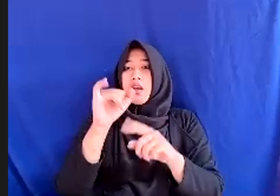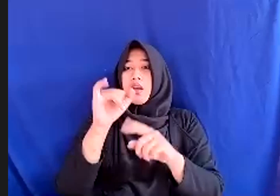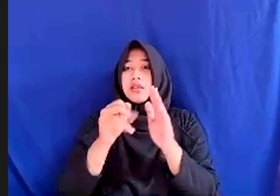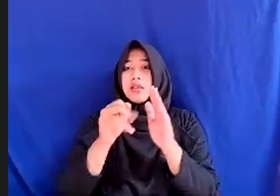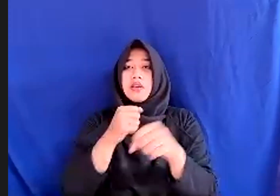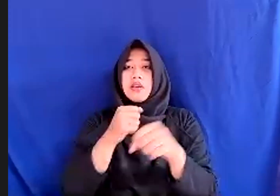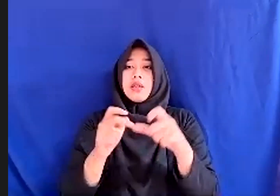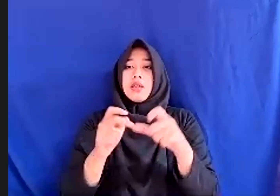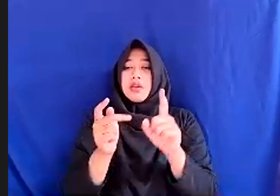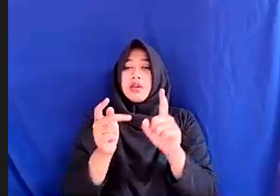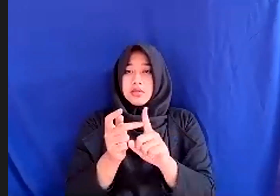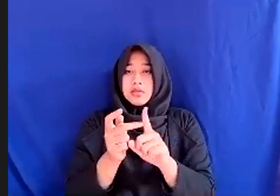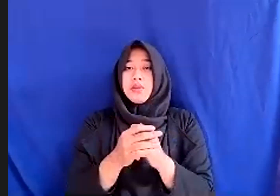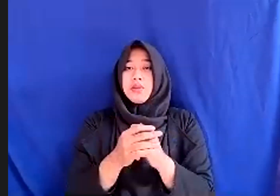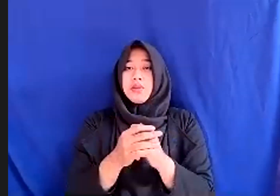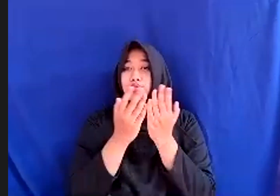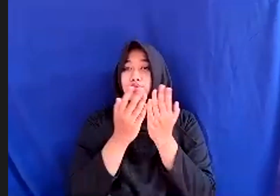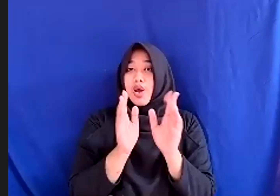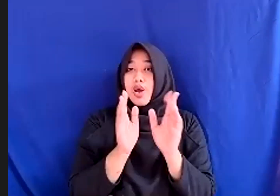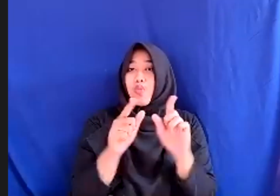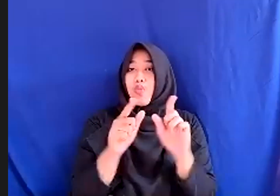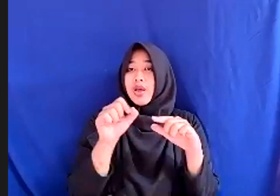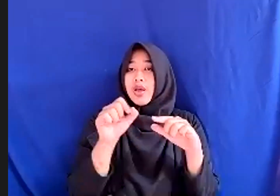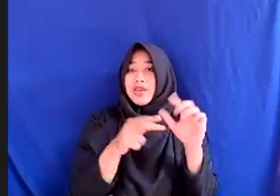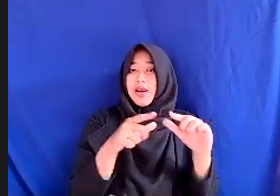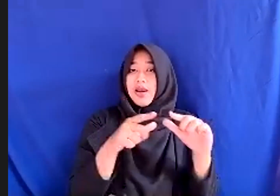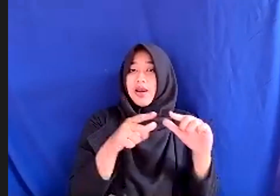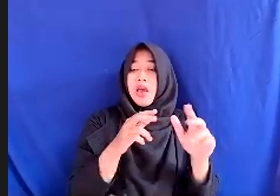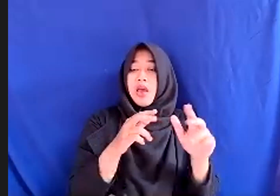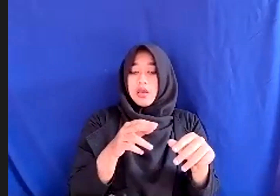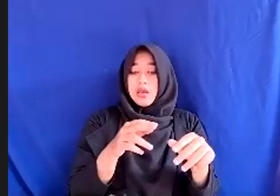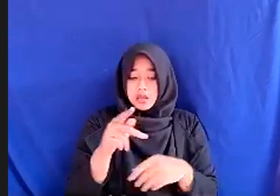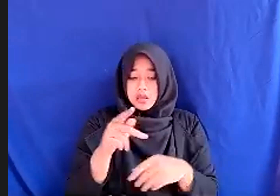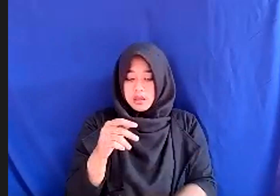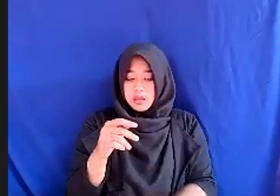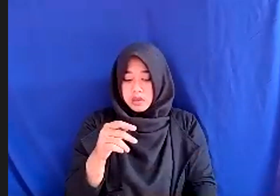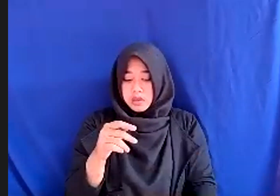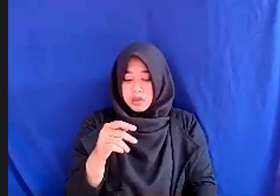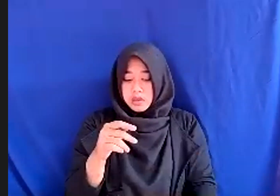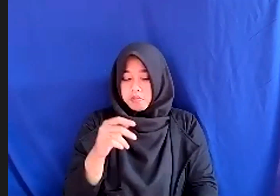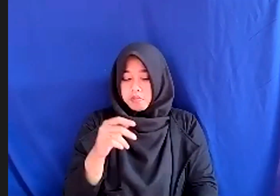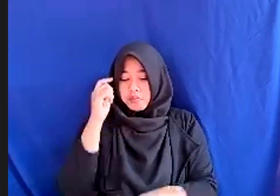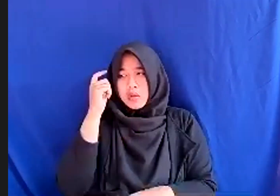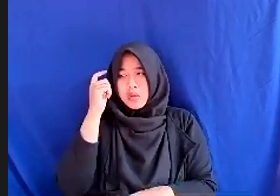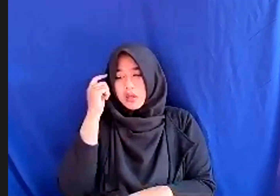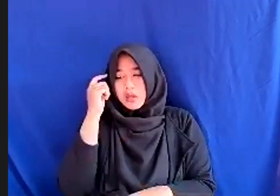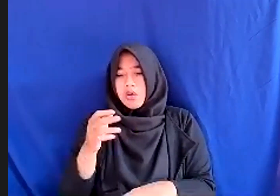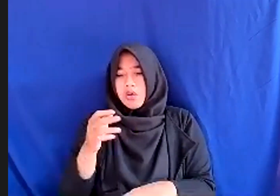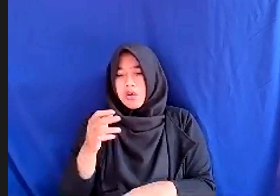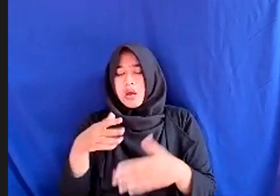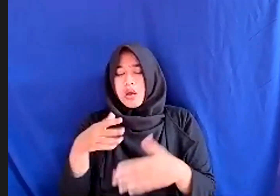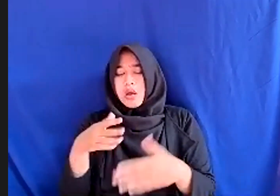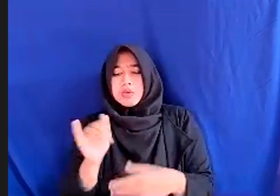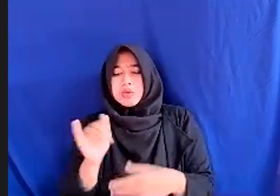telah membukakan wacana bahwa yang tadinya kita jutrek memikirkan kok begini ya negeri ini, kok begini ya jadinya